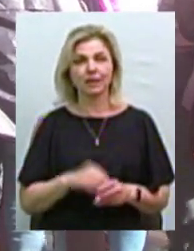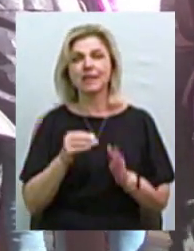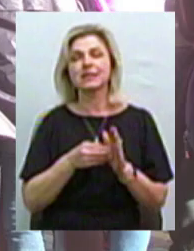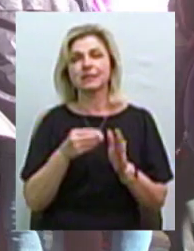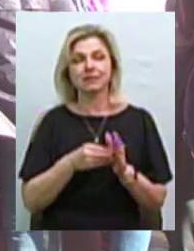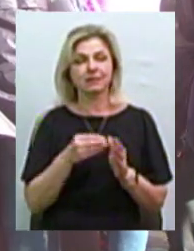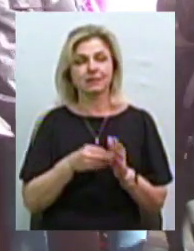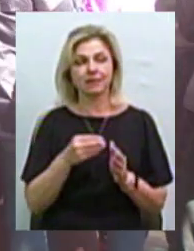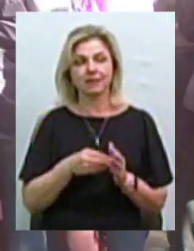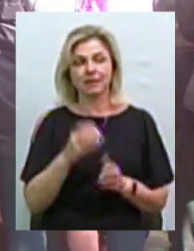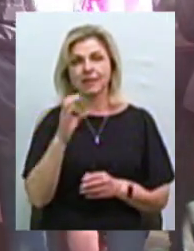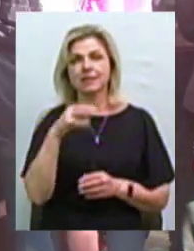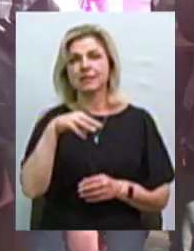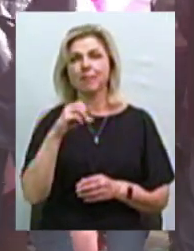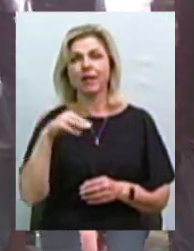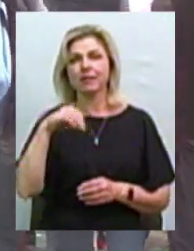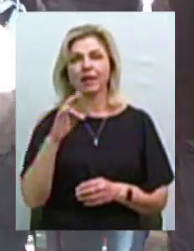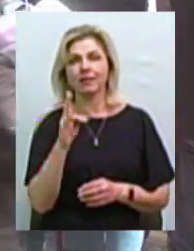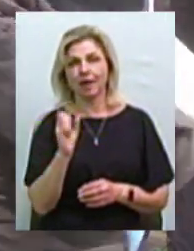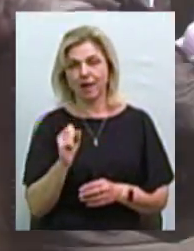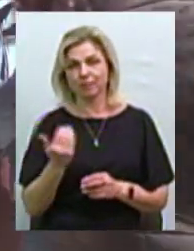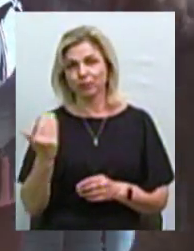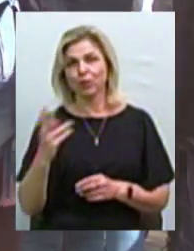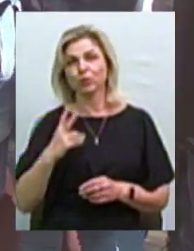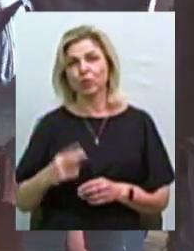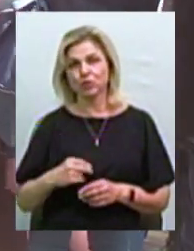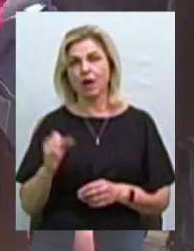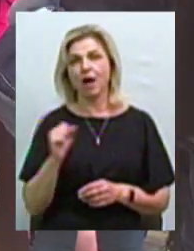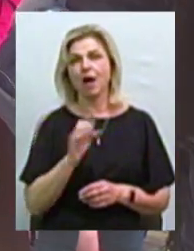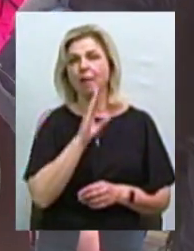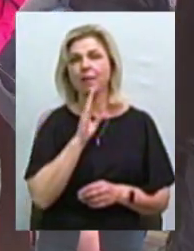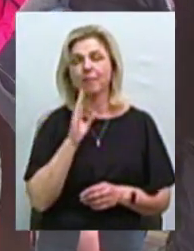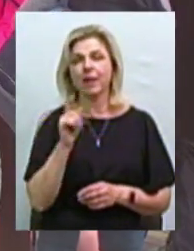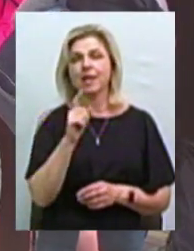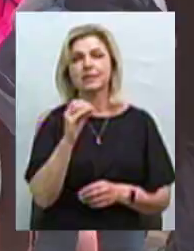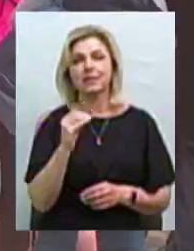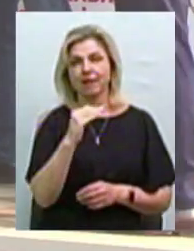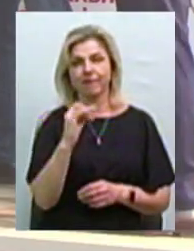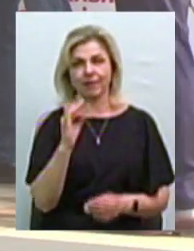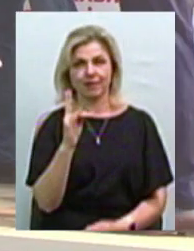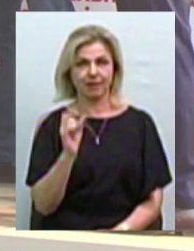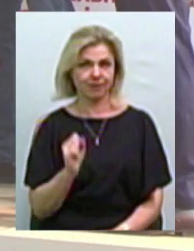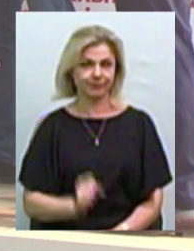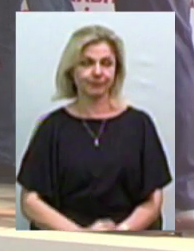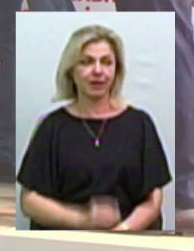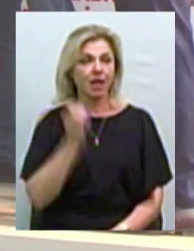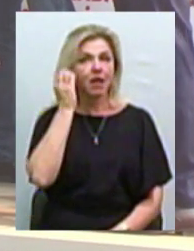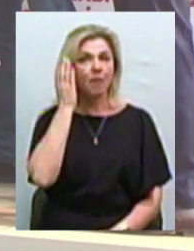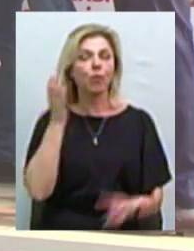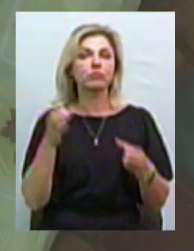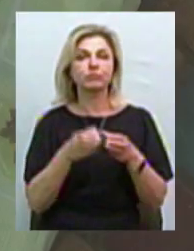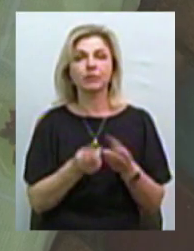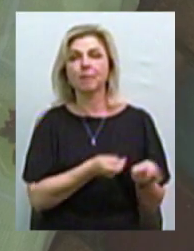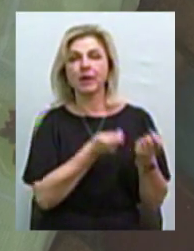Сметанка. Ні, це дівчинка, це їхня дочка, так? А мама? Зефірка. Японська делегація привезла для